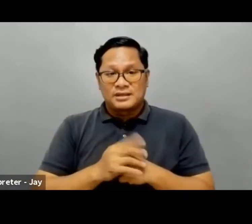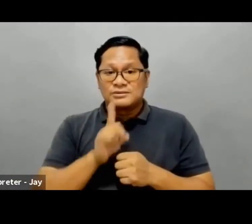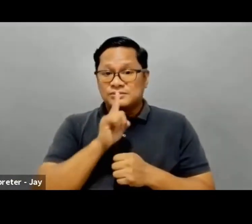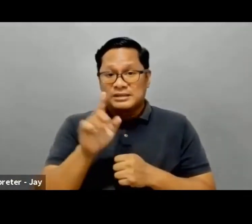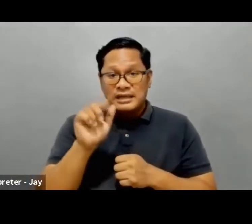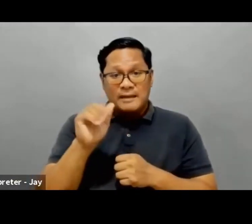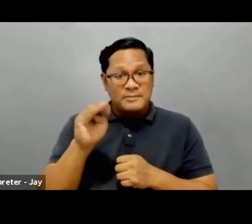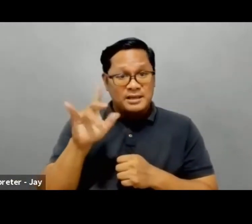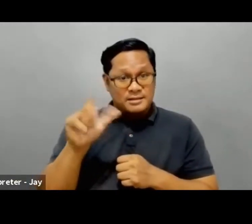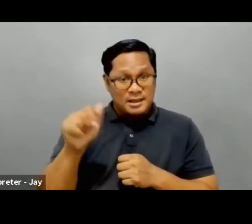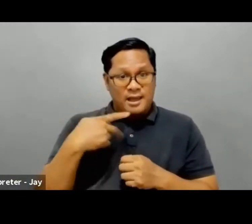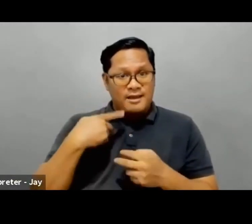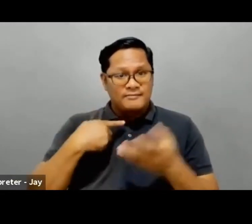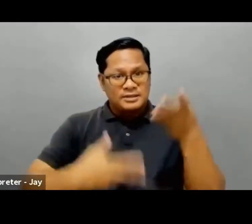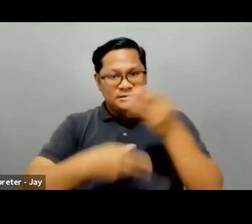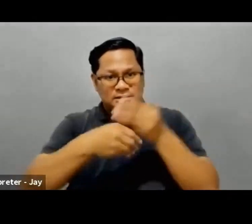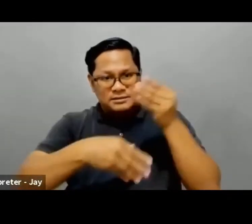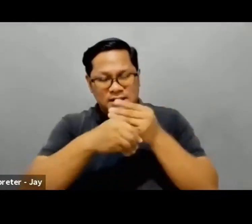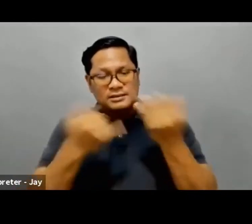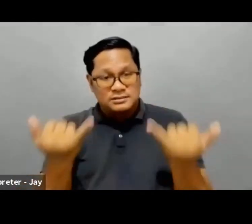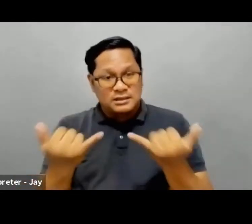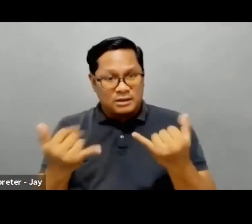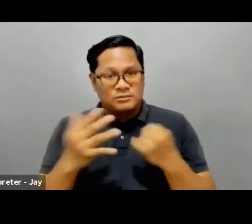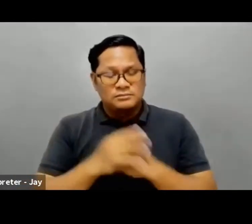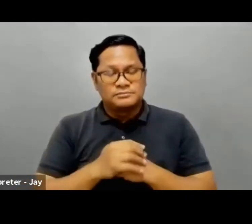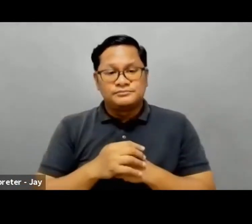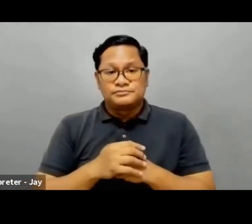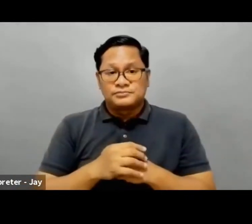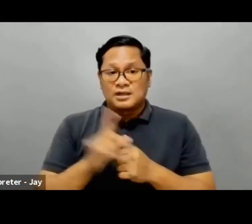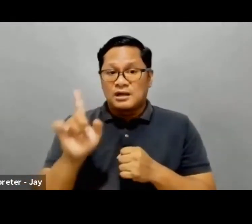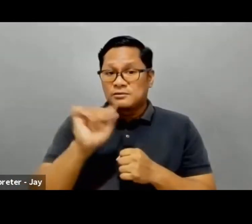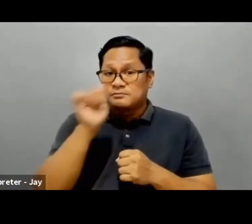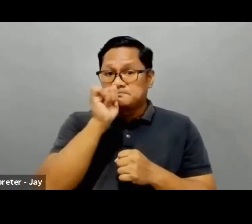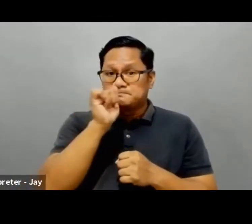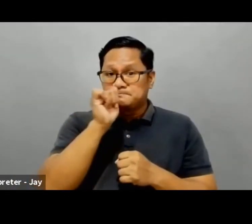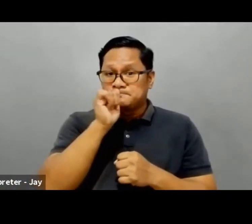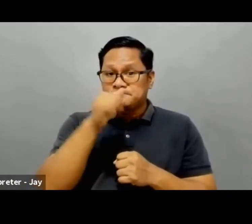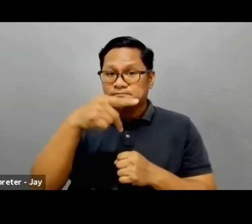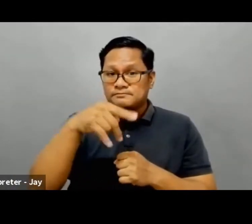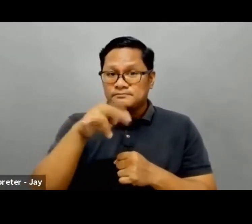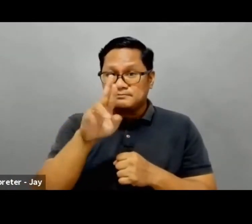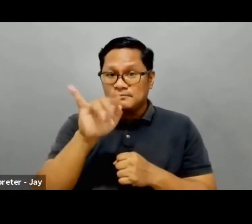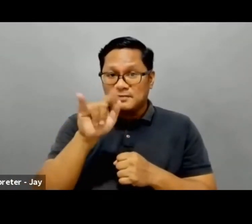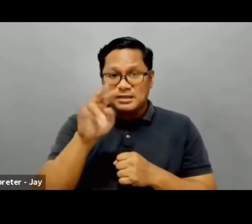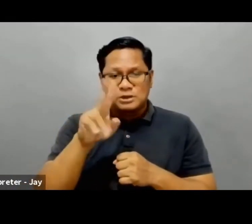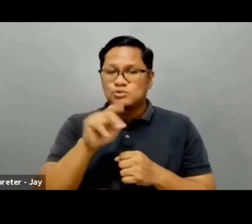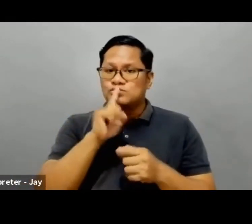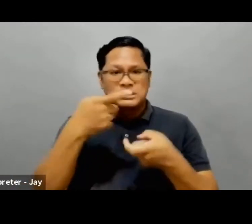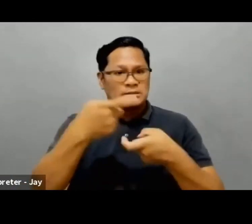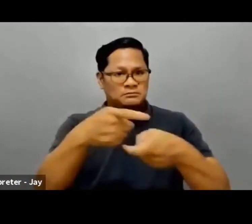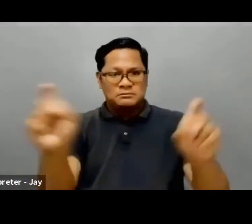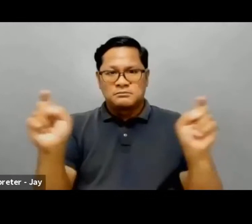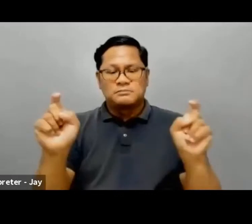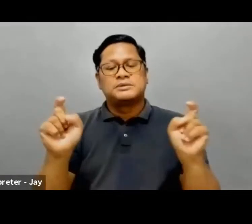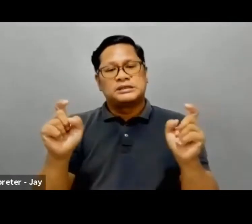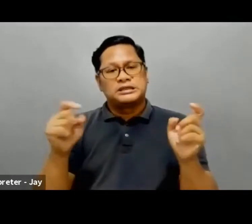may dagdag ba kayo dito around privatization? Alam ko malaking issue yan sa